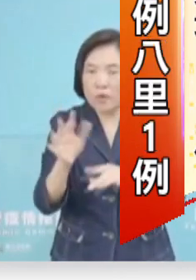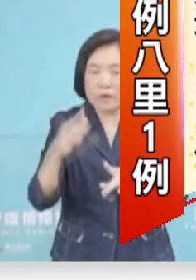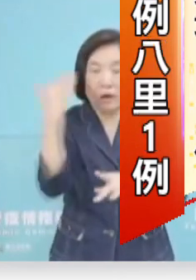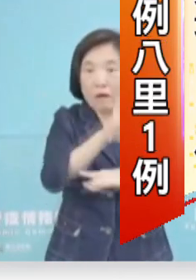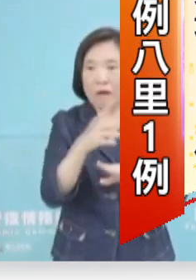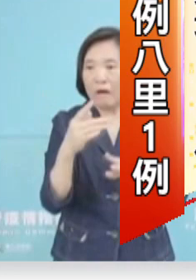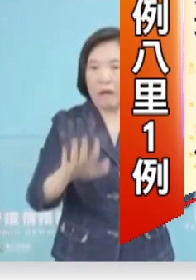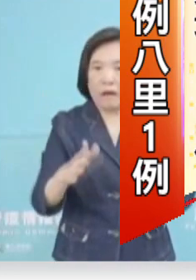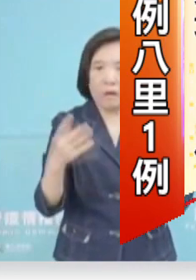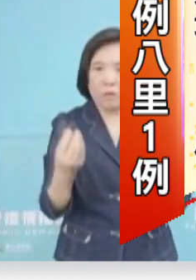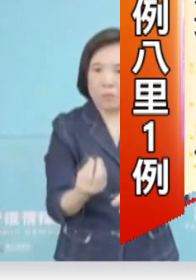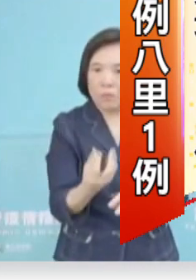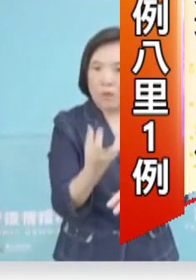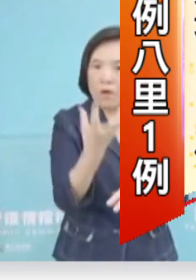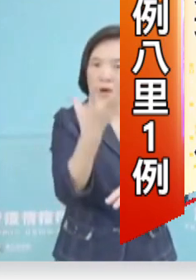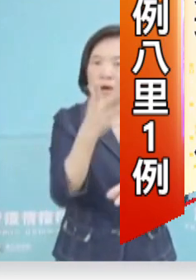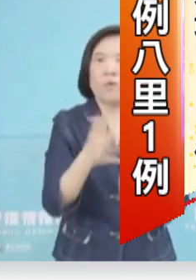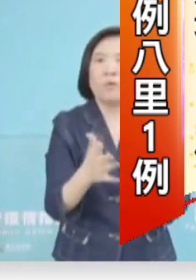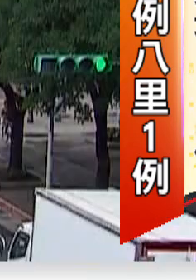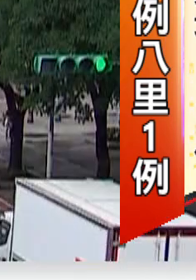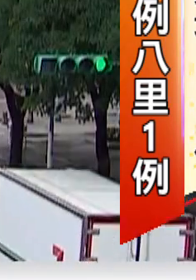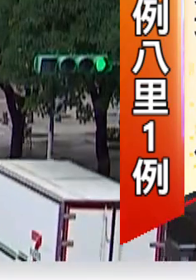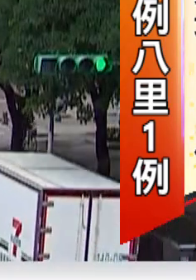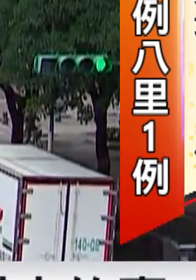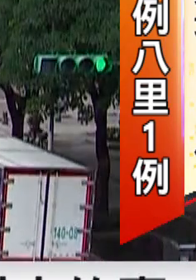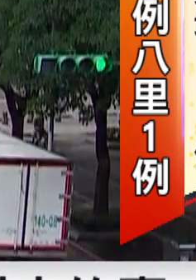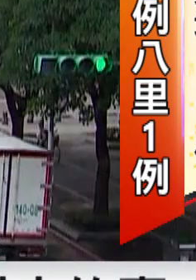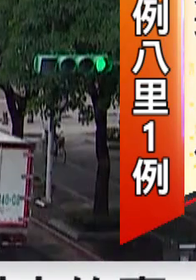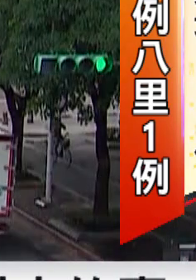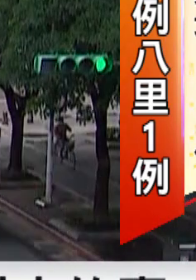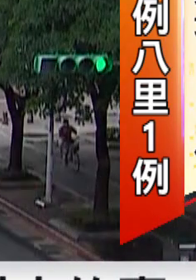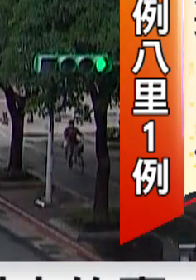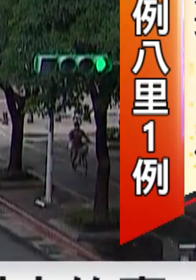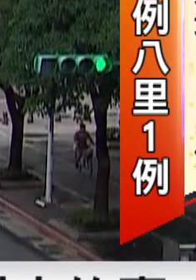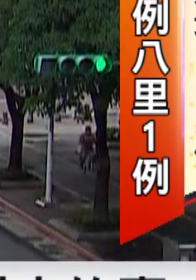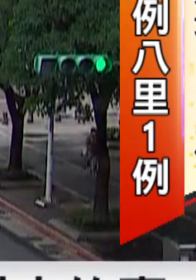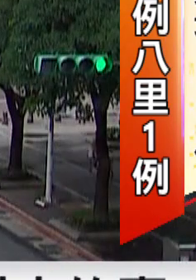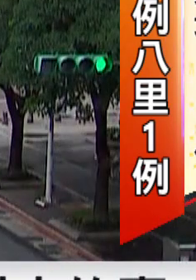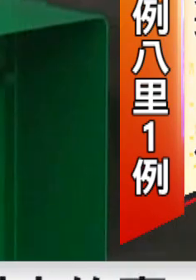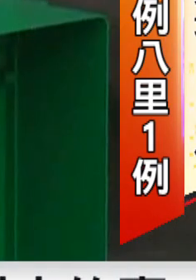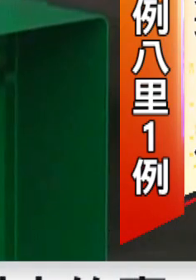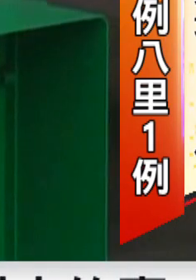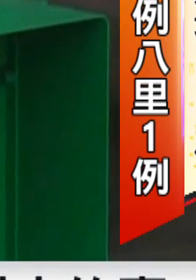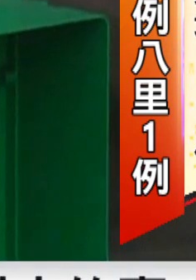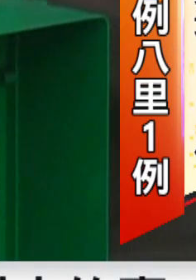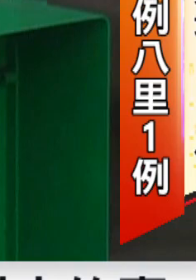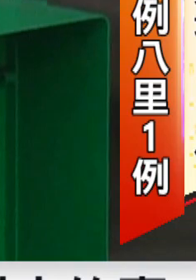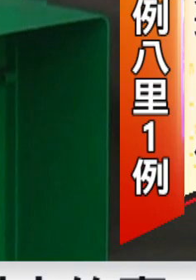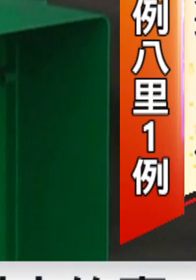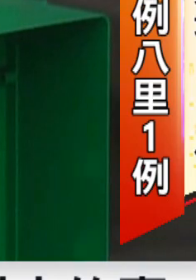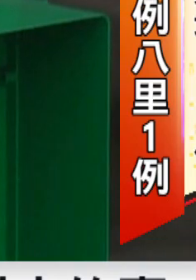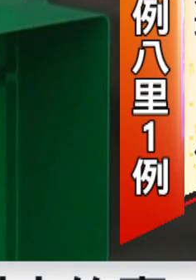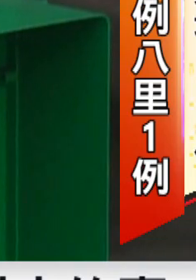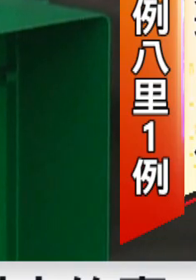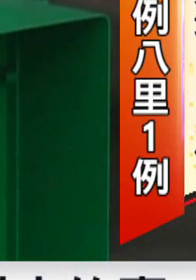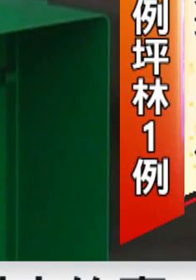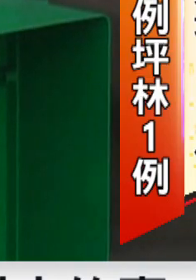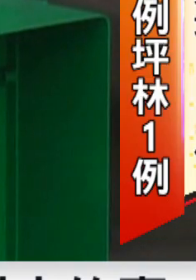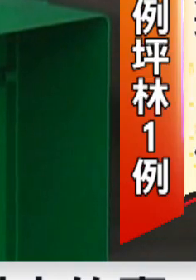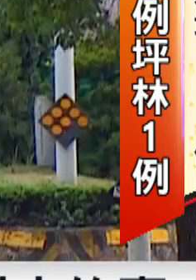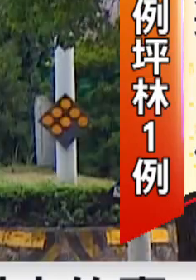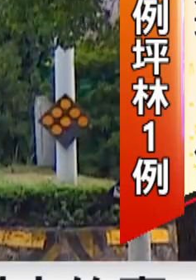升，我想这个也是预料中的事。 进入三级警戒第三周，自主封城逐渐失灵，大伙儿都想